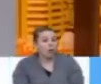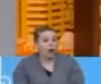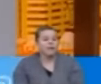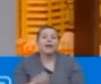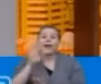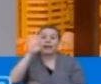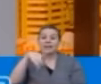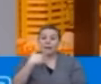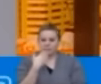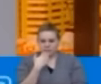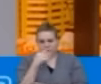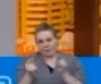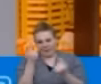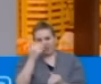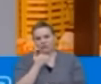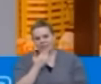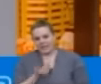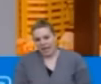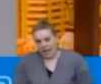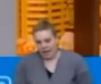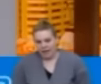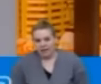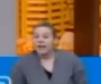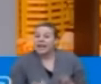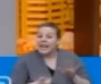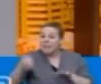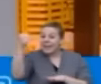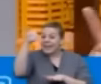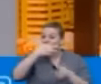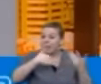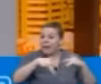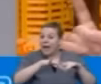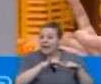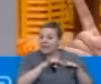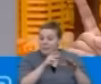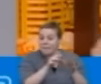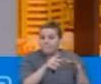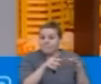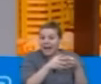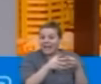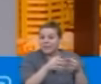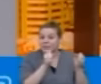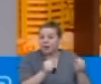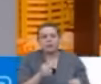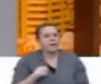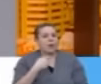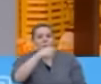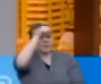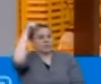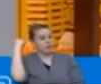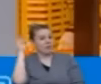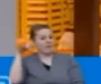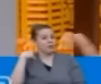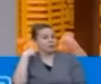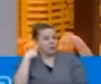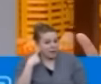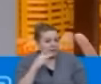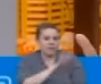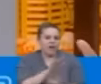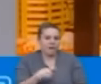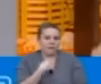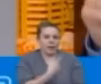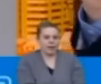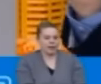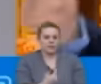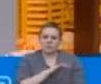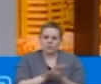גם לישראל, גם במקרה של לבחירי ישראל. לבחירי מערכת הביטחון? לבחירים, אני אף פעם לא אמרתי שם, זה לא התפקיד שלי, גם אם שמעתי, אני לא אומר, בשום